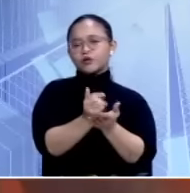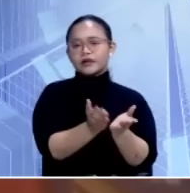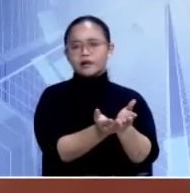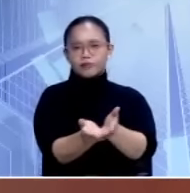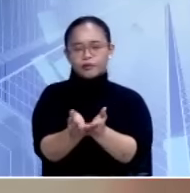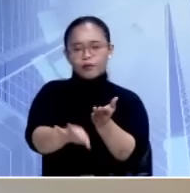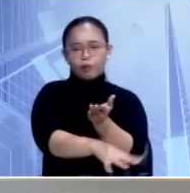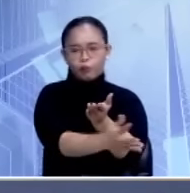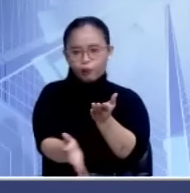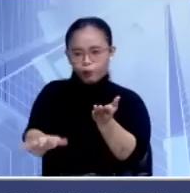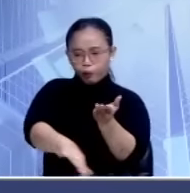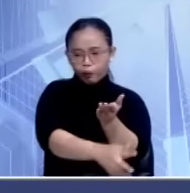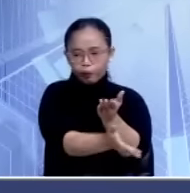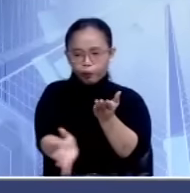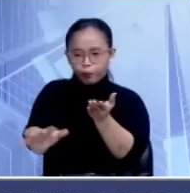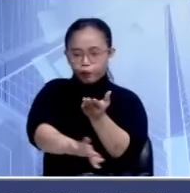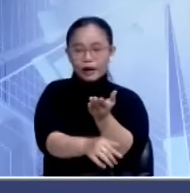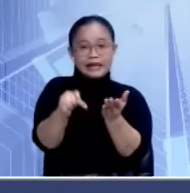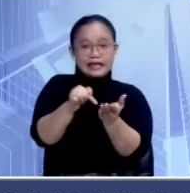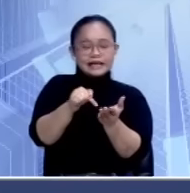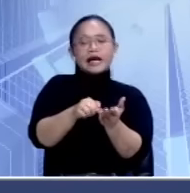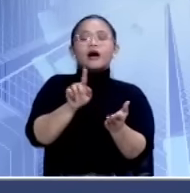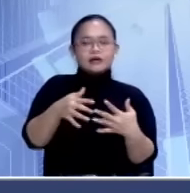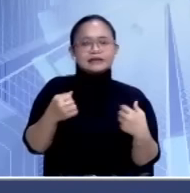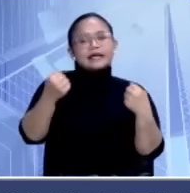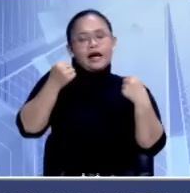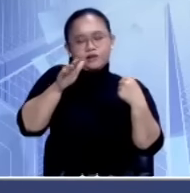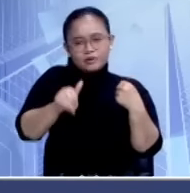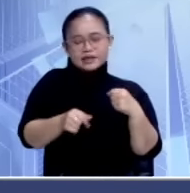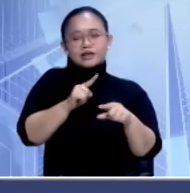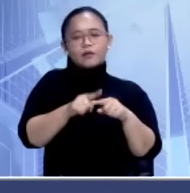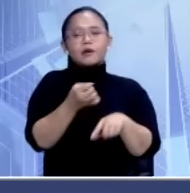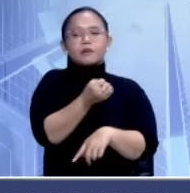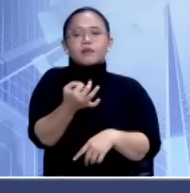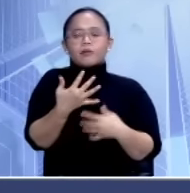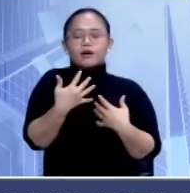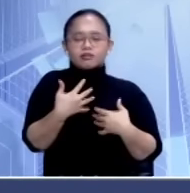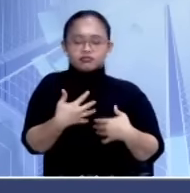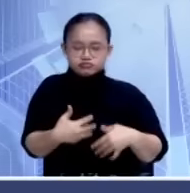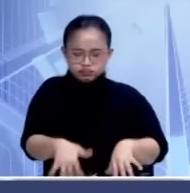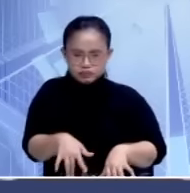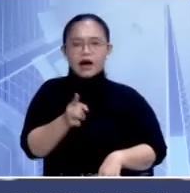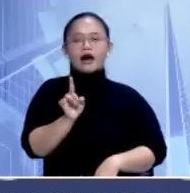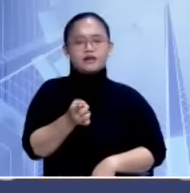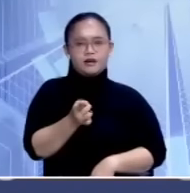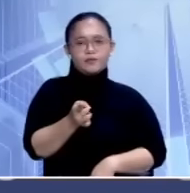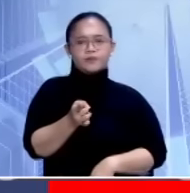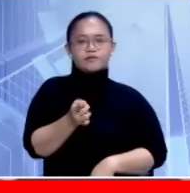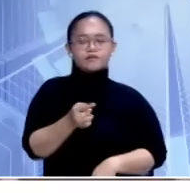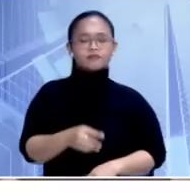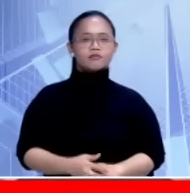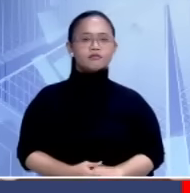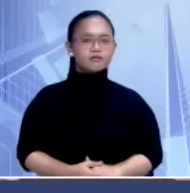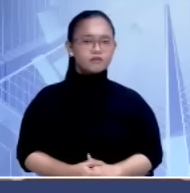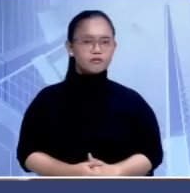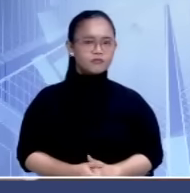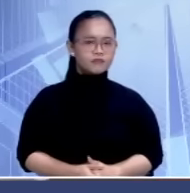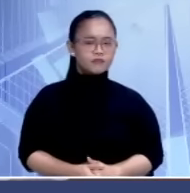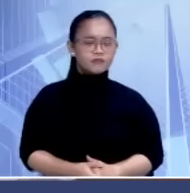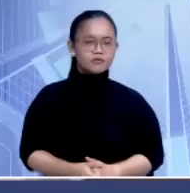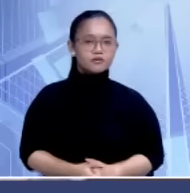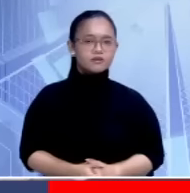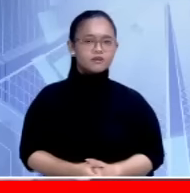dalam keadaan sehat. Hanya saja ada sejumlah nelayan yang mulai kelelahan. Jalur udara yaitu menggunakan